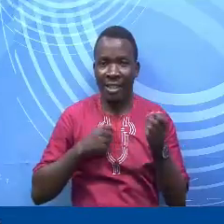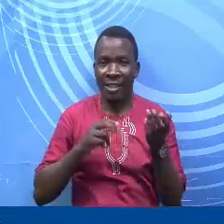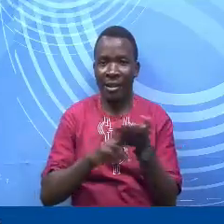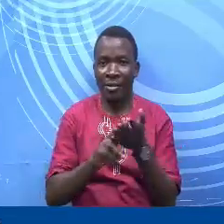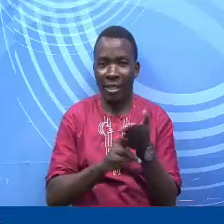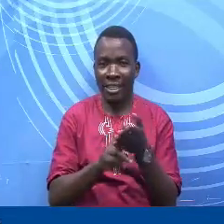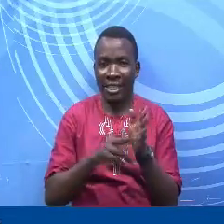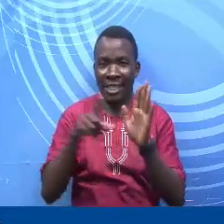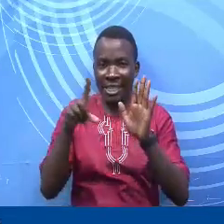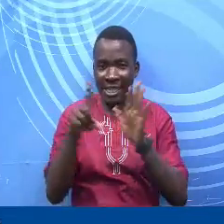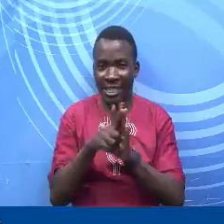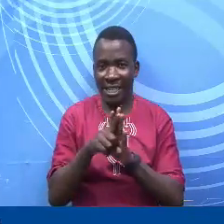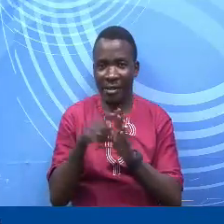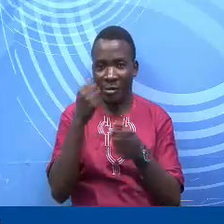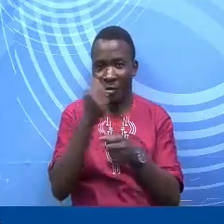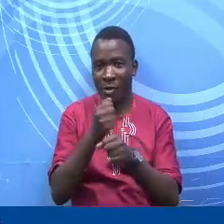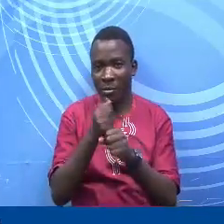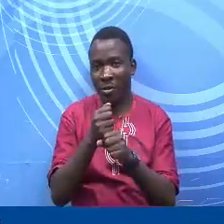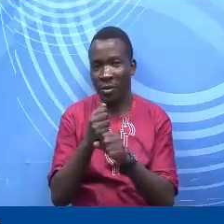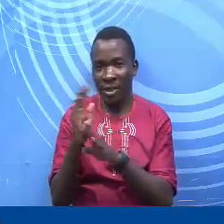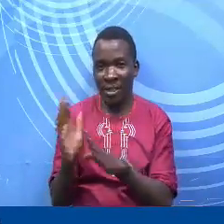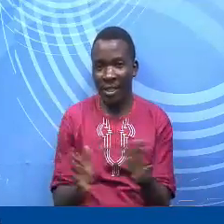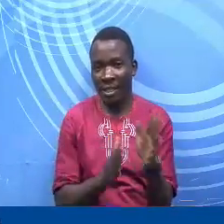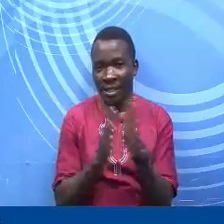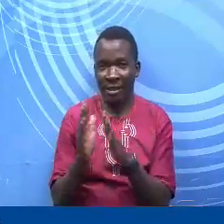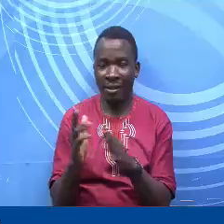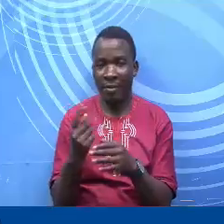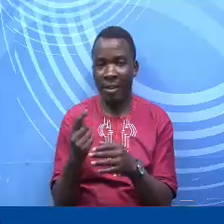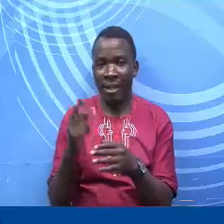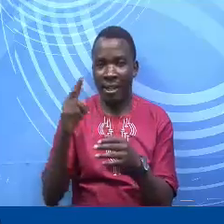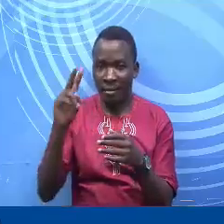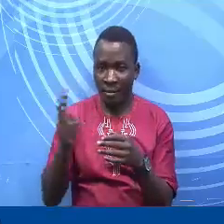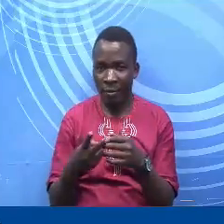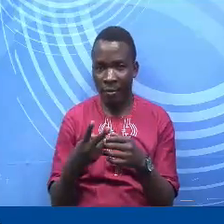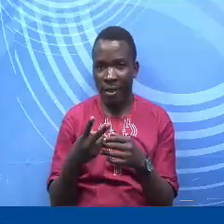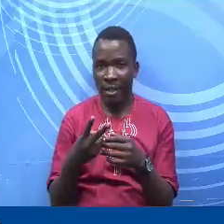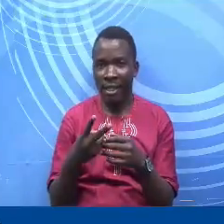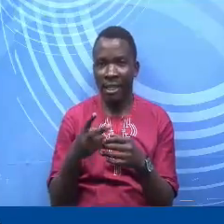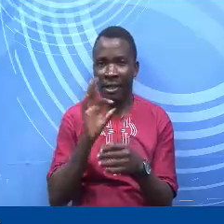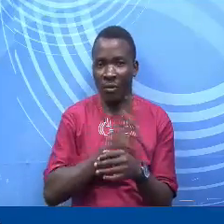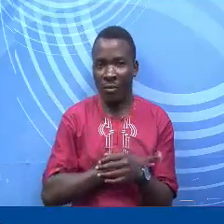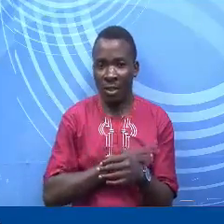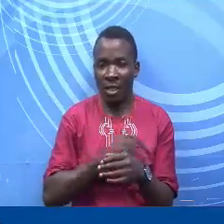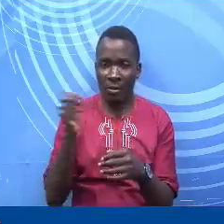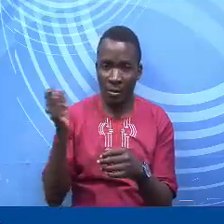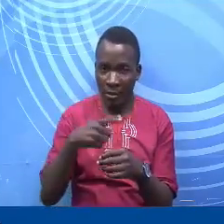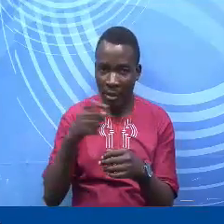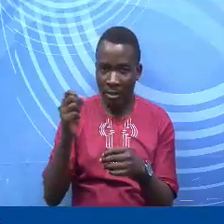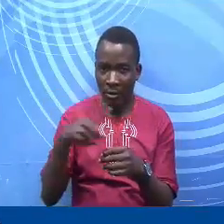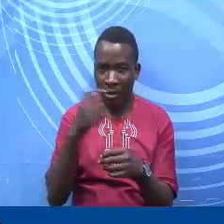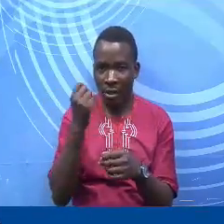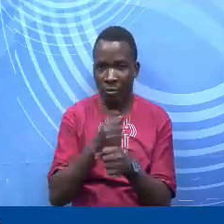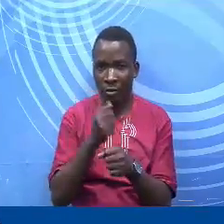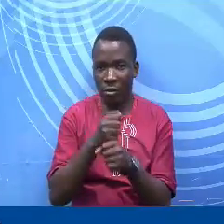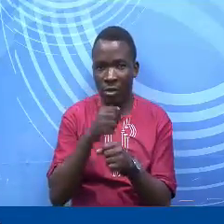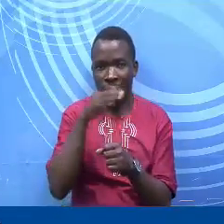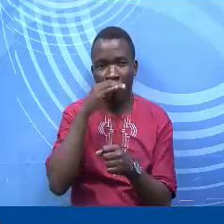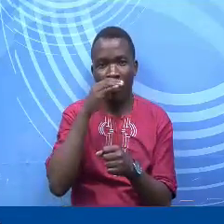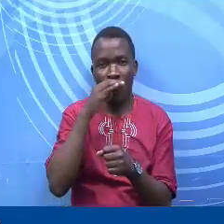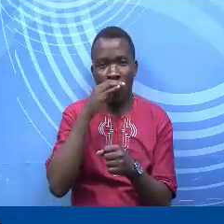itegeko ry'umurimo riteganya amayuwani 2000 nk'umushahara buri kwezi ku mukozi wo mu rugo bitangazwa